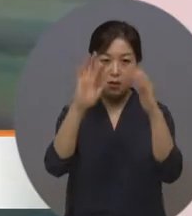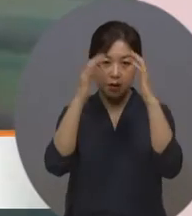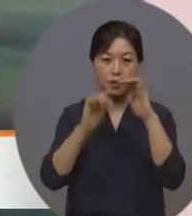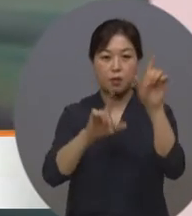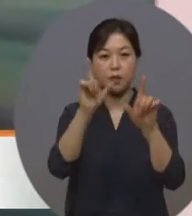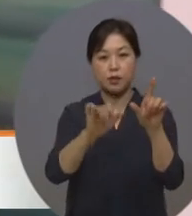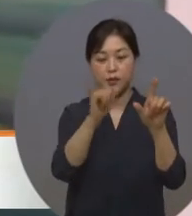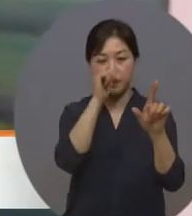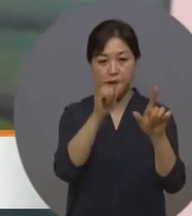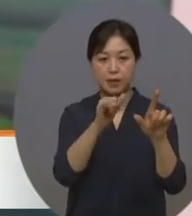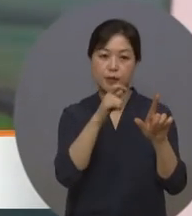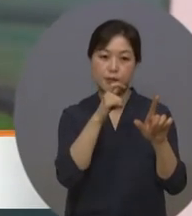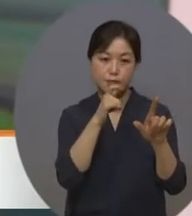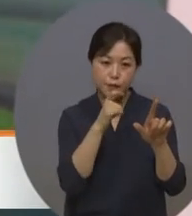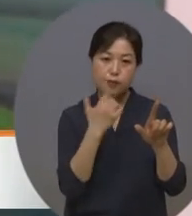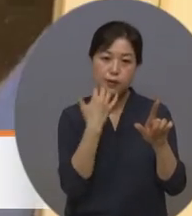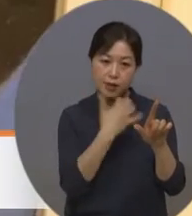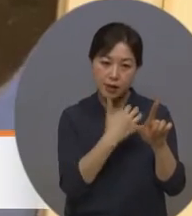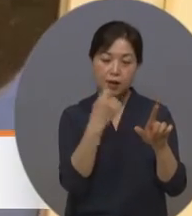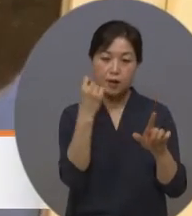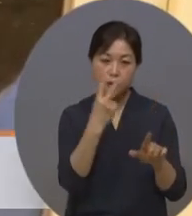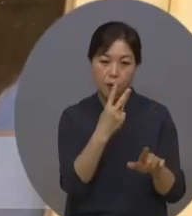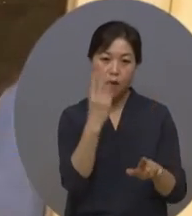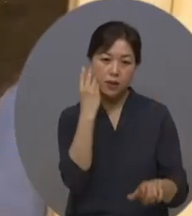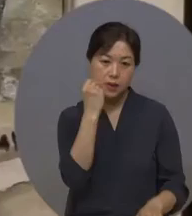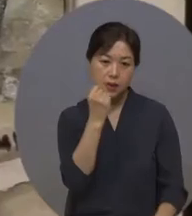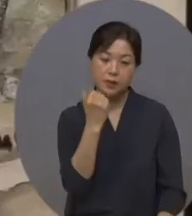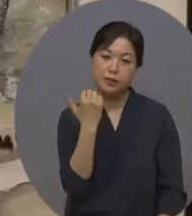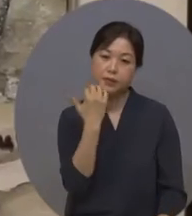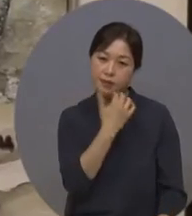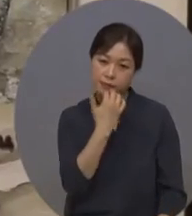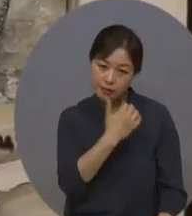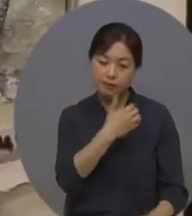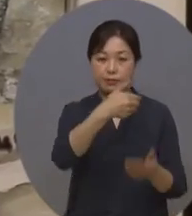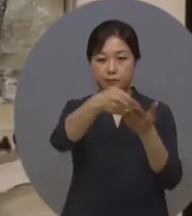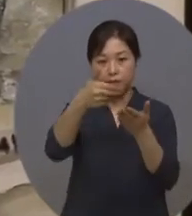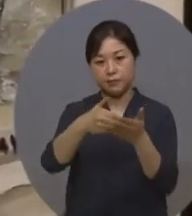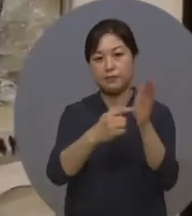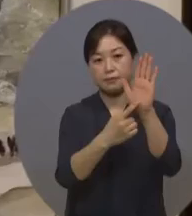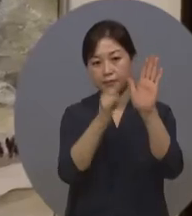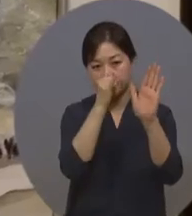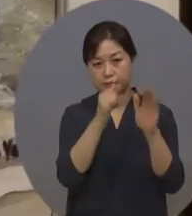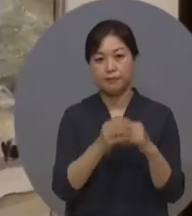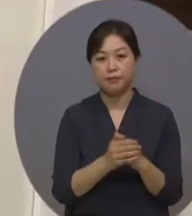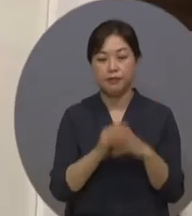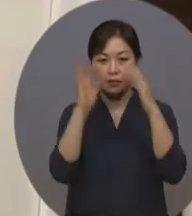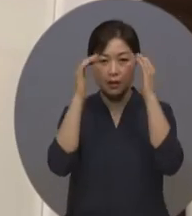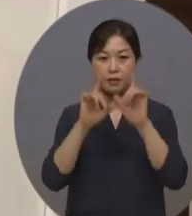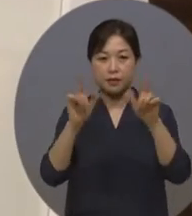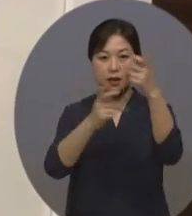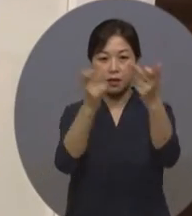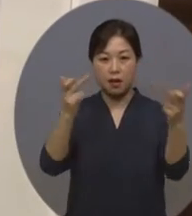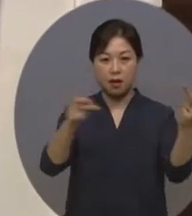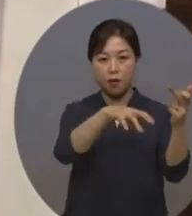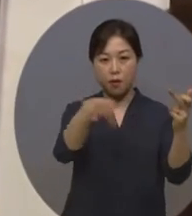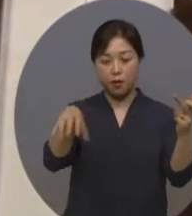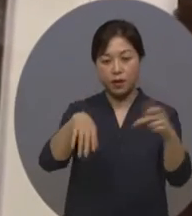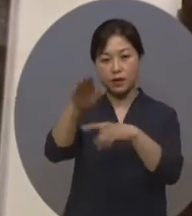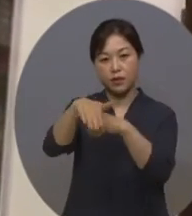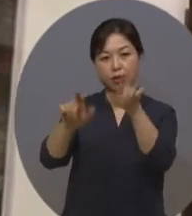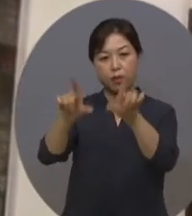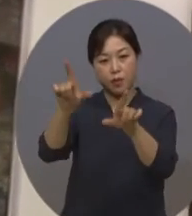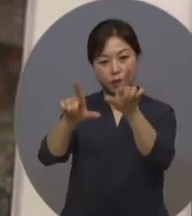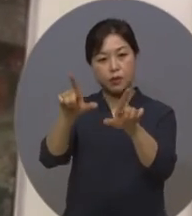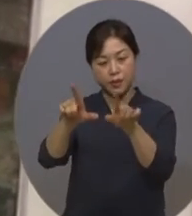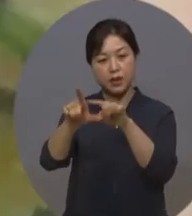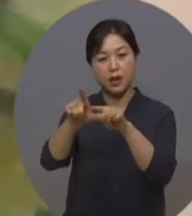수채화와 2화 작품을 선보이고 있습니다 여름날 산골짝 그누 달에 정겨운 시골의 풍경을 담은